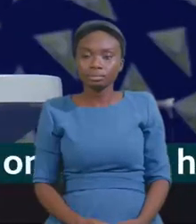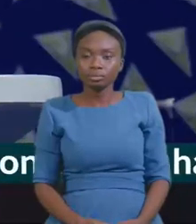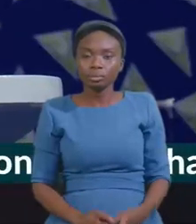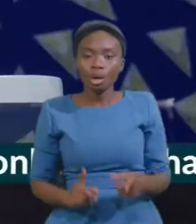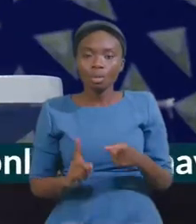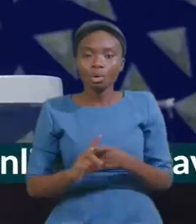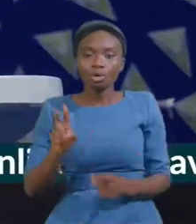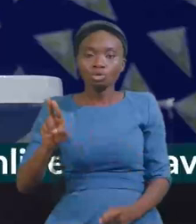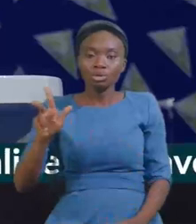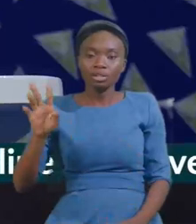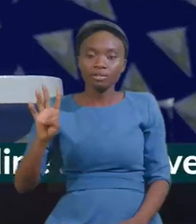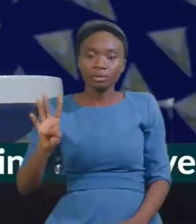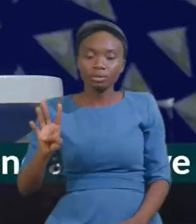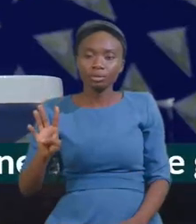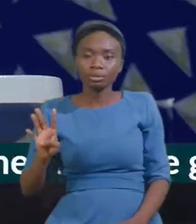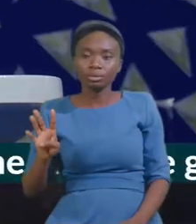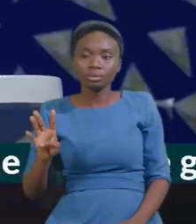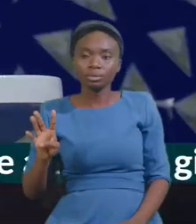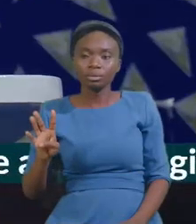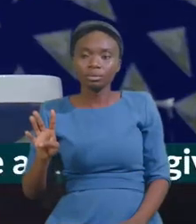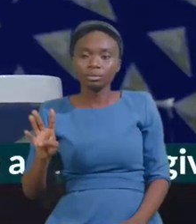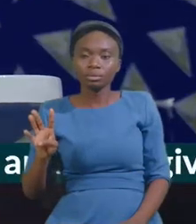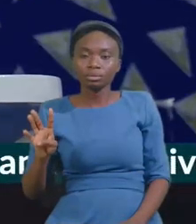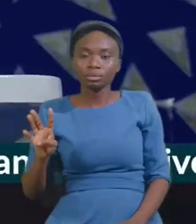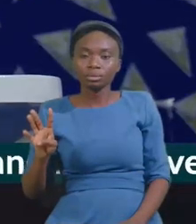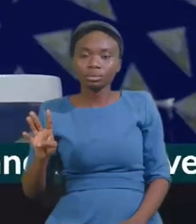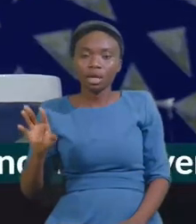plus 234 plus 234